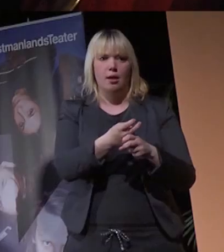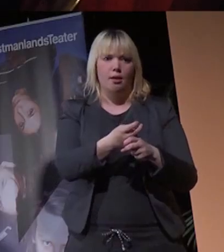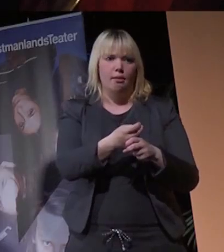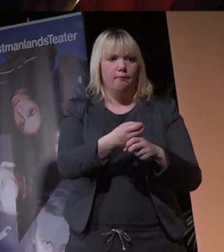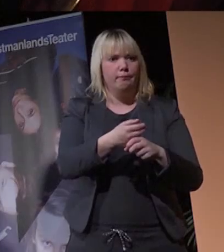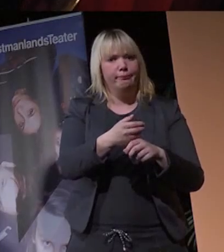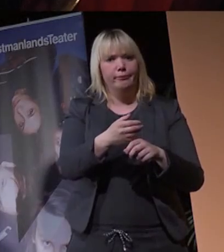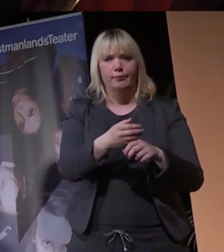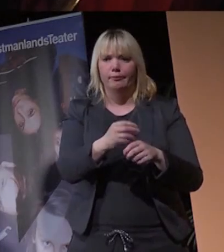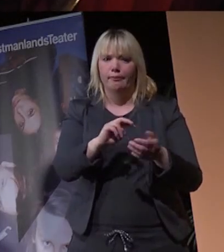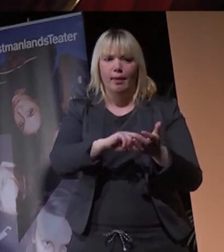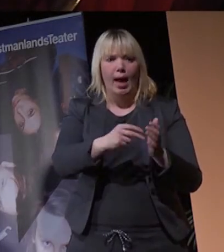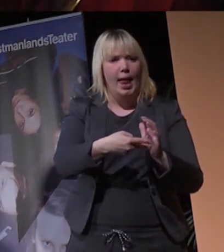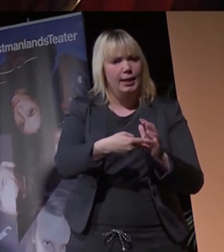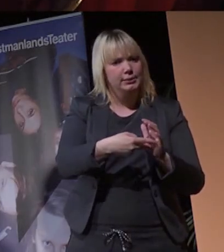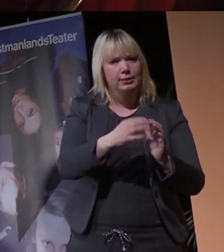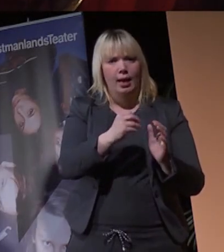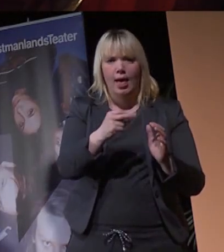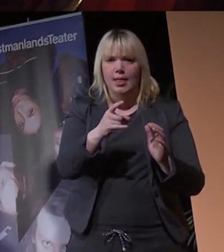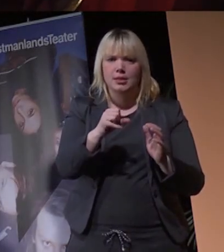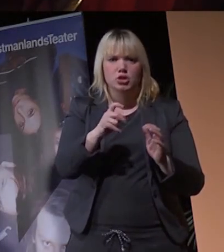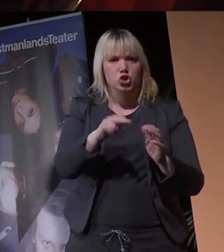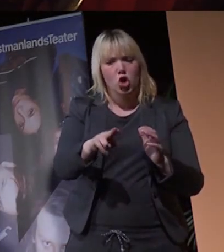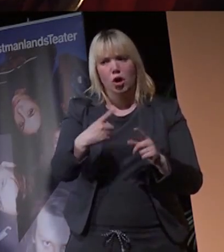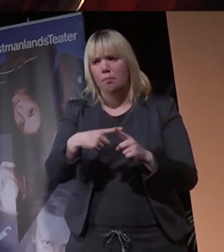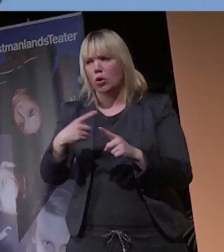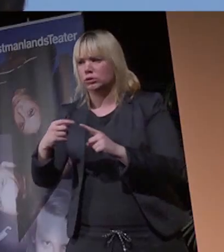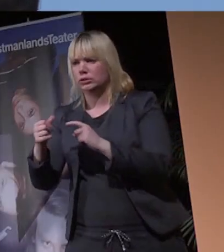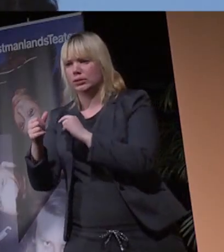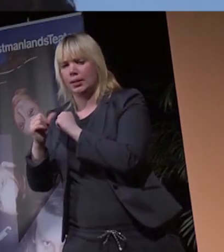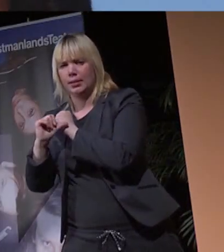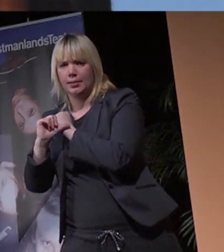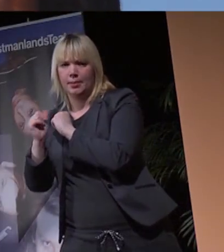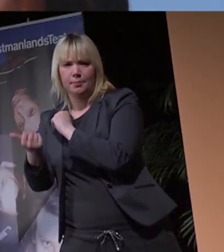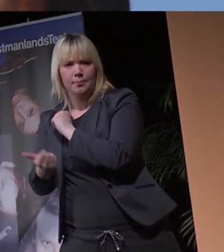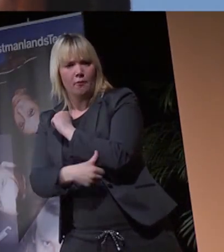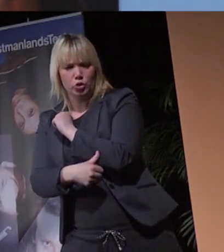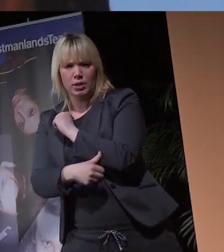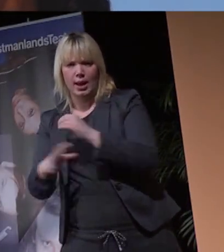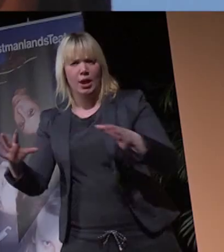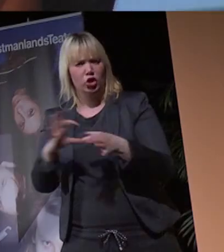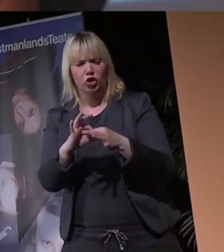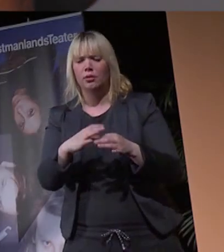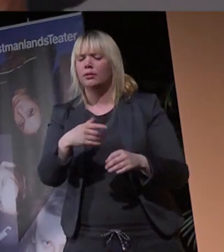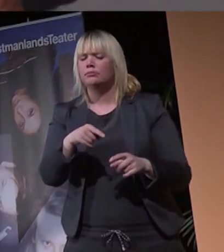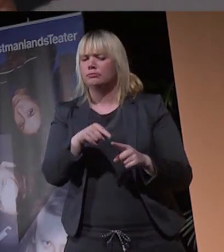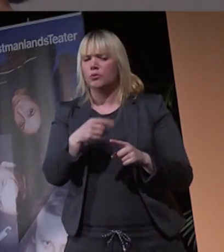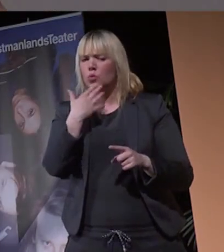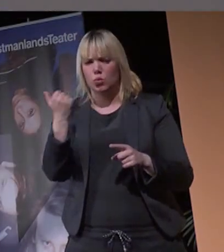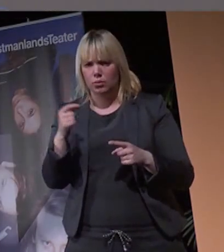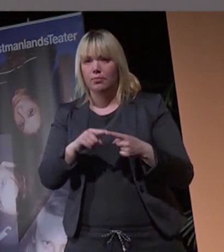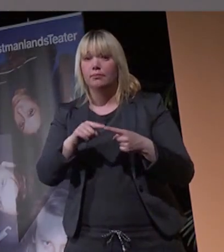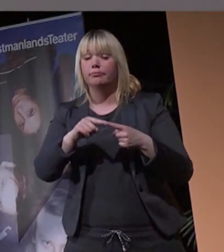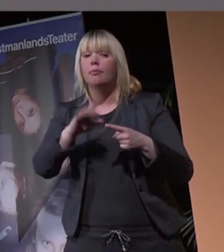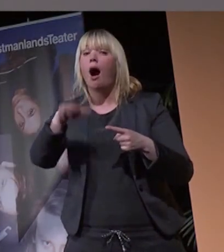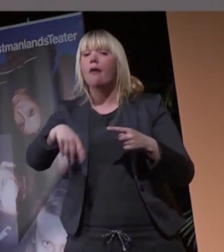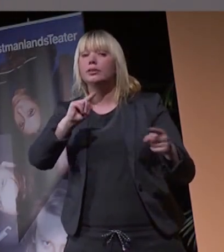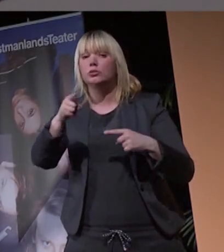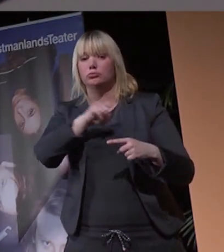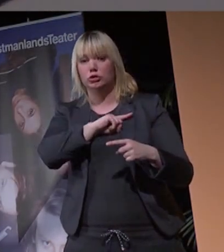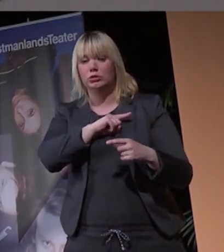har jag inga konkreta, jag försöker dra mig till minnes hur vi diskuterade, men nej. På